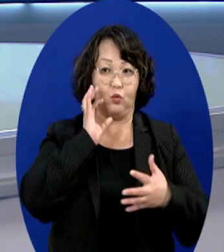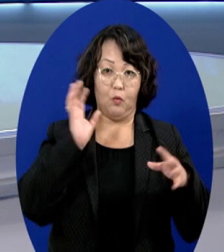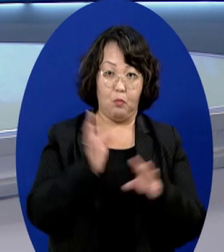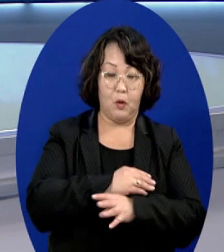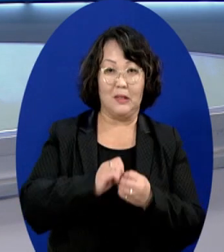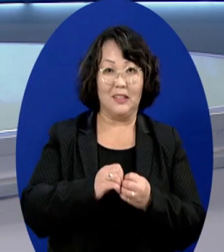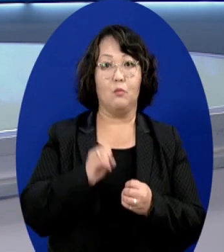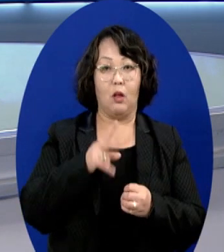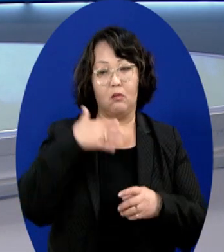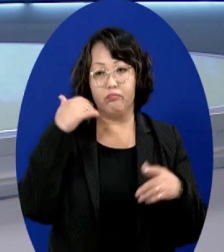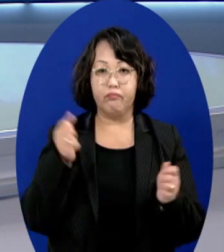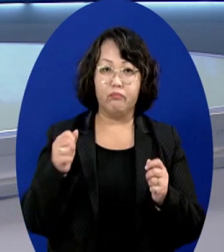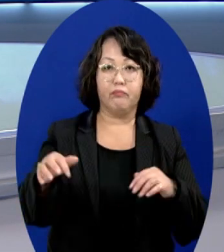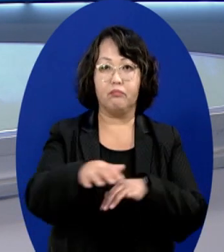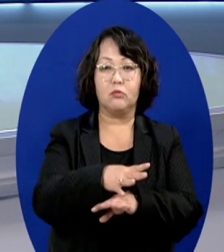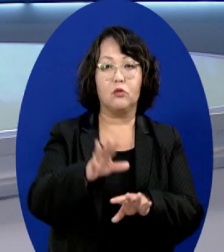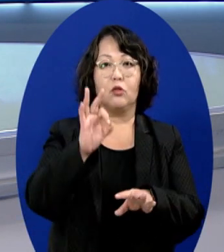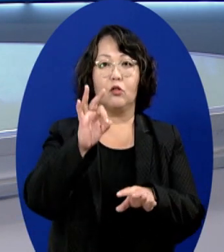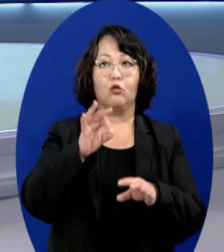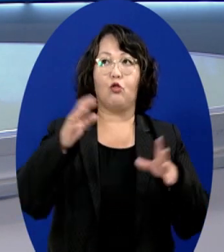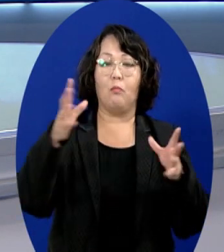зах зээл байгааг мэргэжилтнүүд хэлж байна.